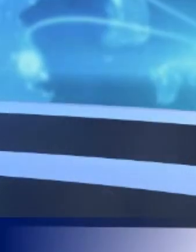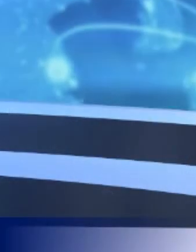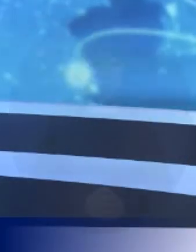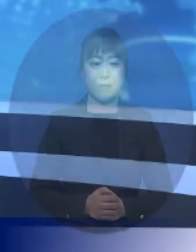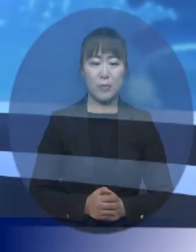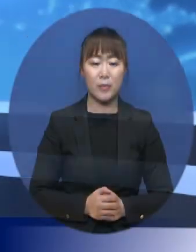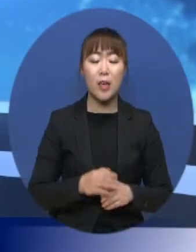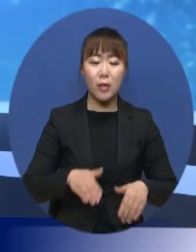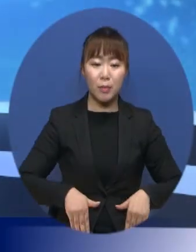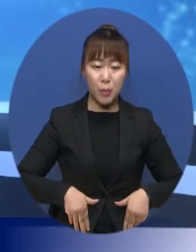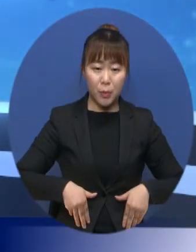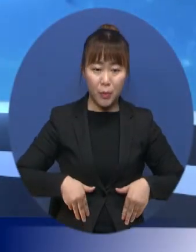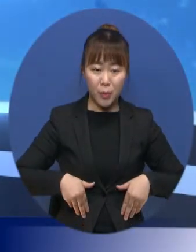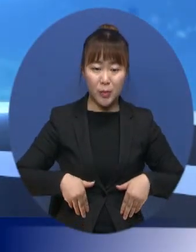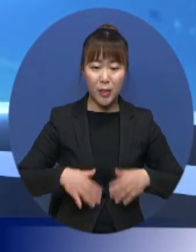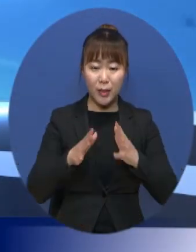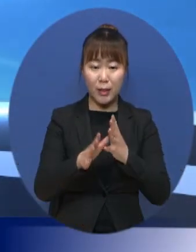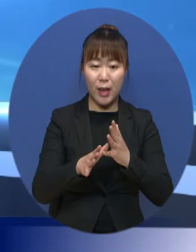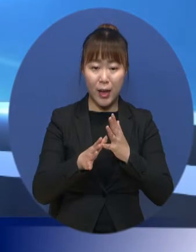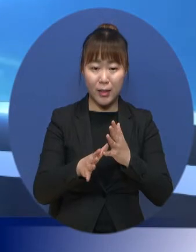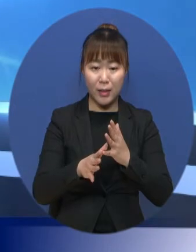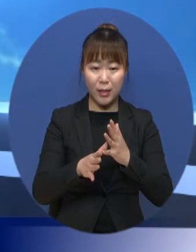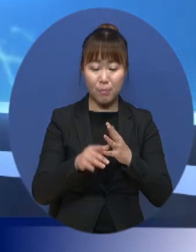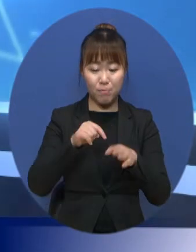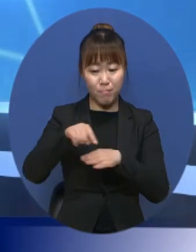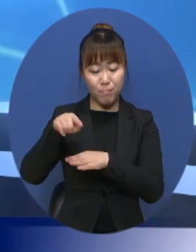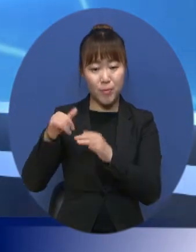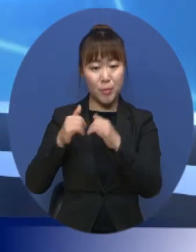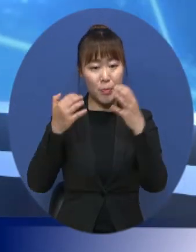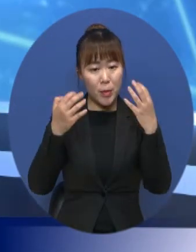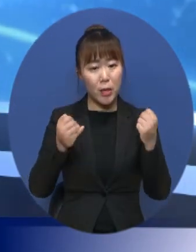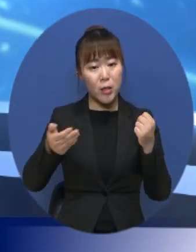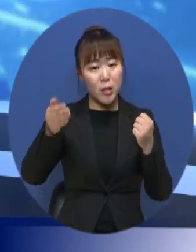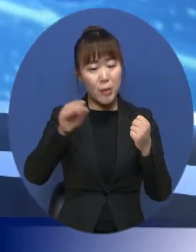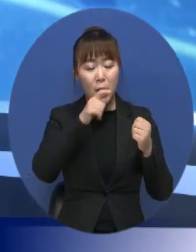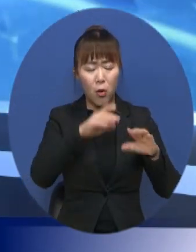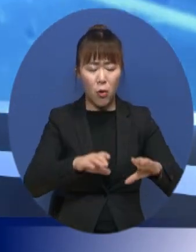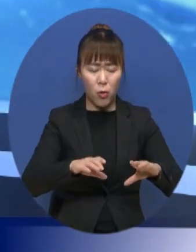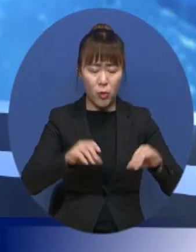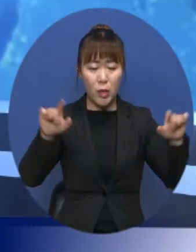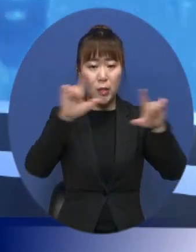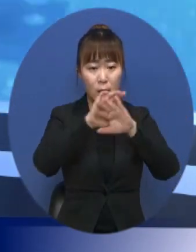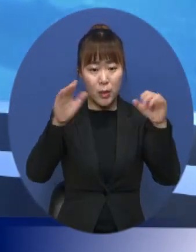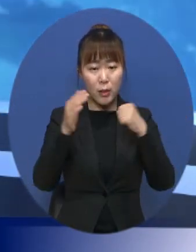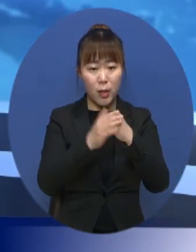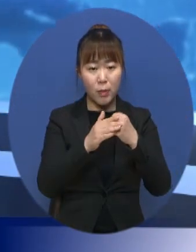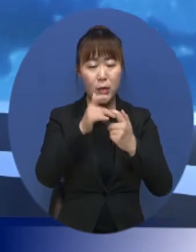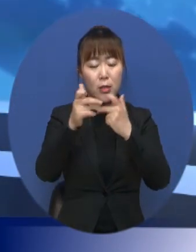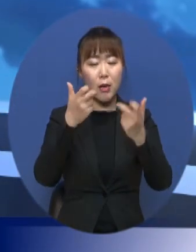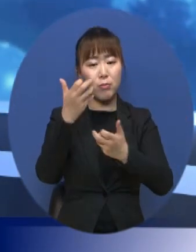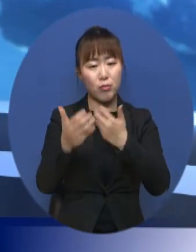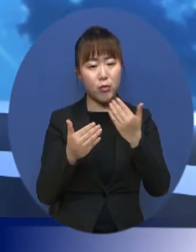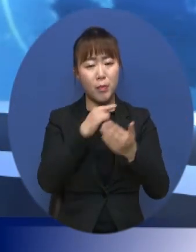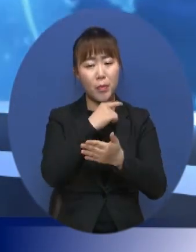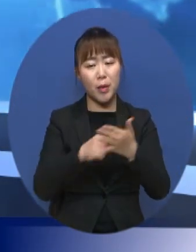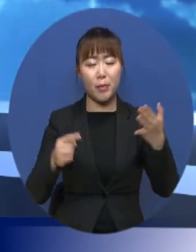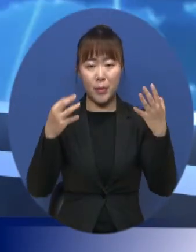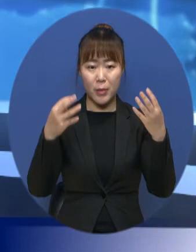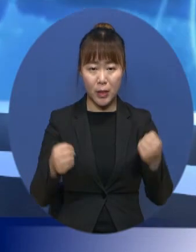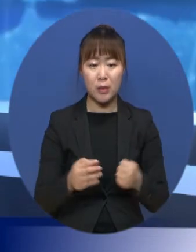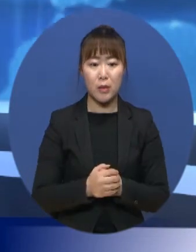따뜻한 봄 날씨로 나들이 즐기는 분들 많으실 텐데요. 하지만 건조한 날씨로 인해 산불 피해가 많이 발생하고